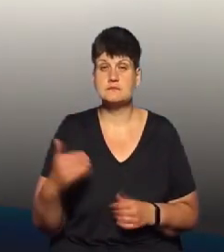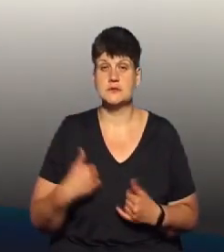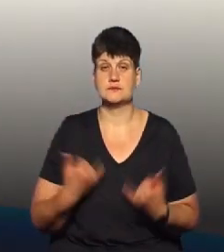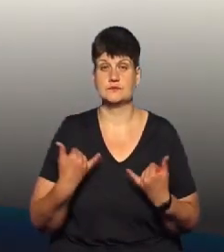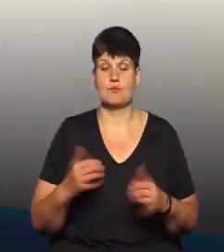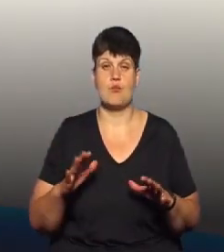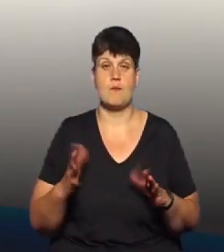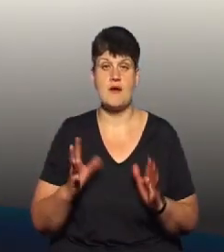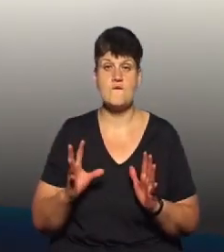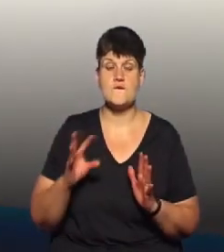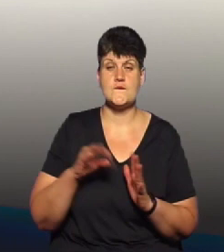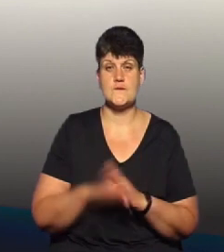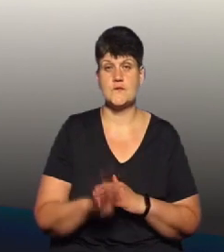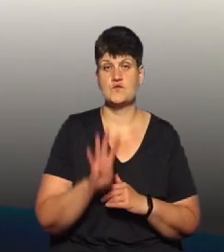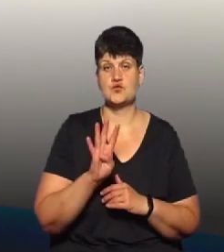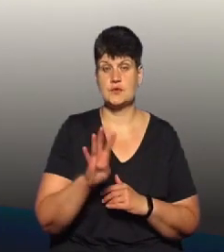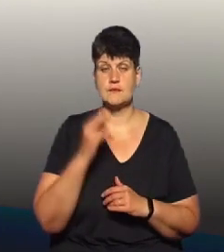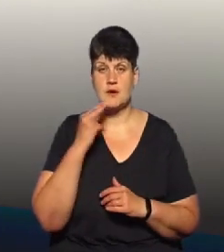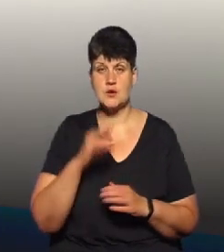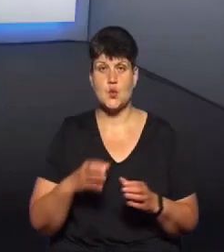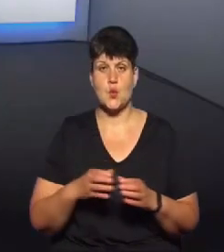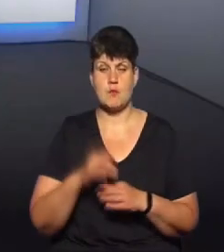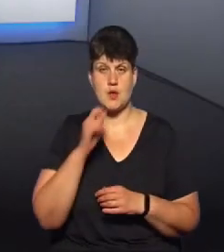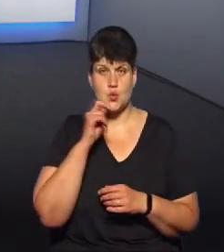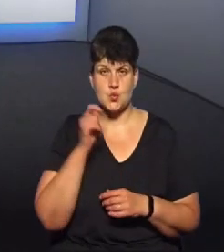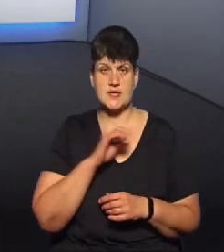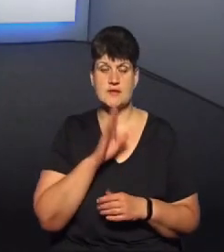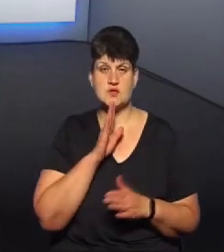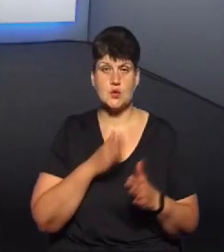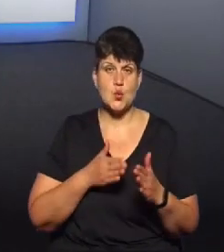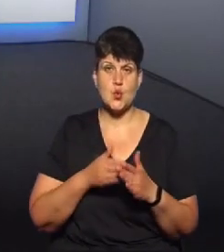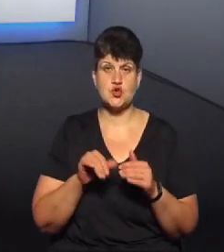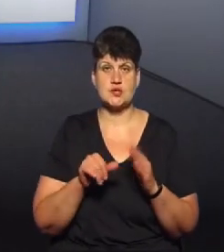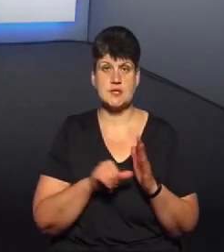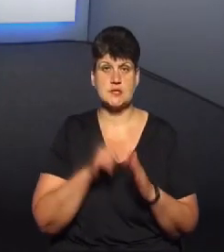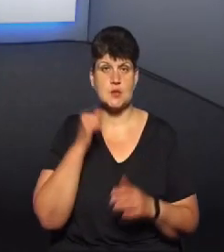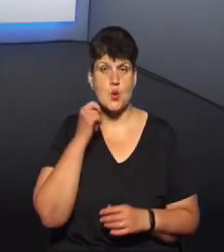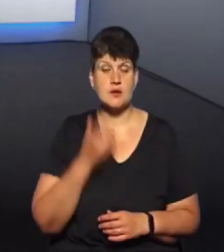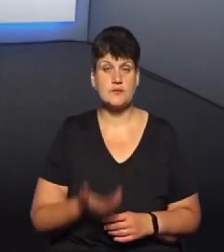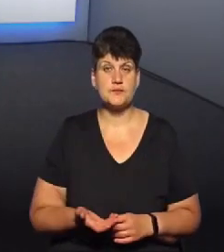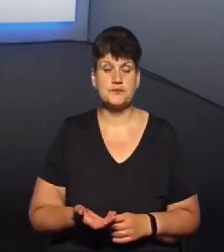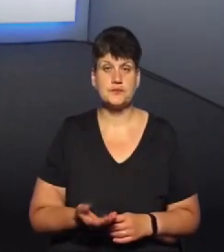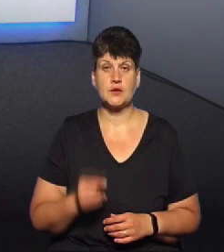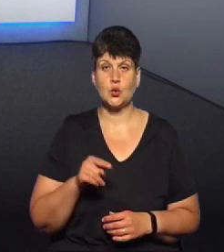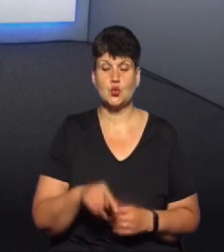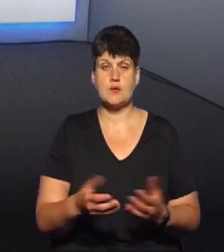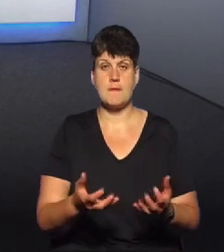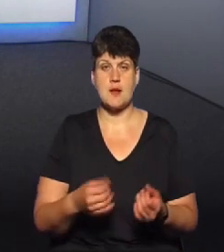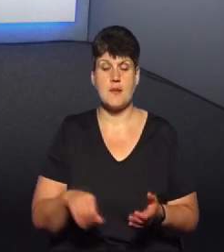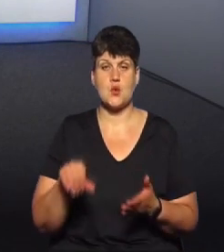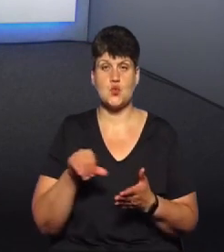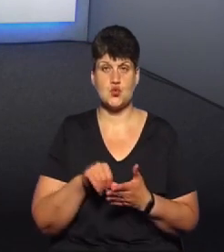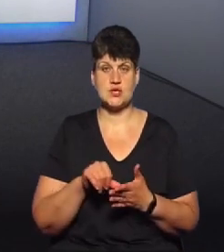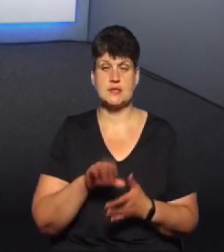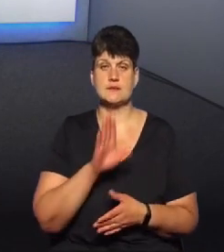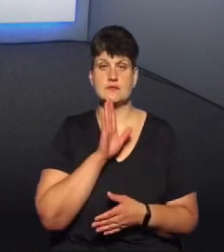в 4 найкращі команди України дівчат до 16 років. Тут приймають участь дівчата